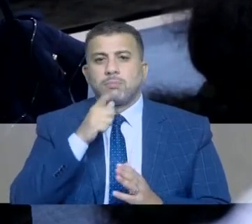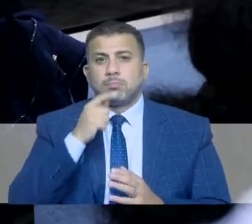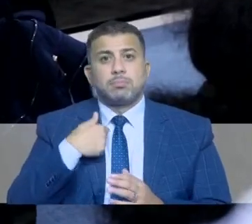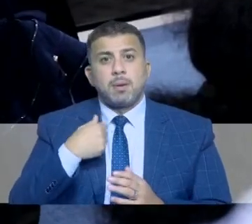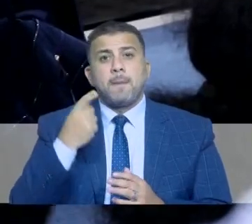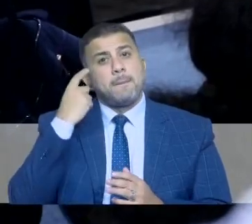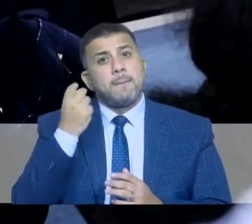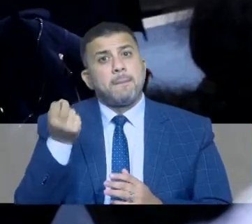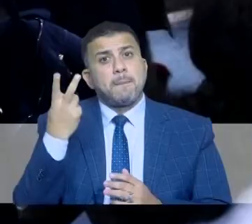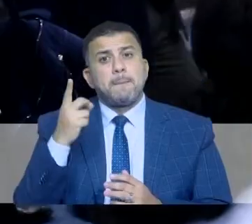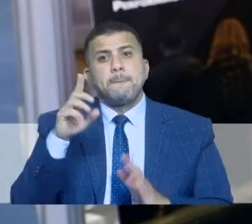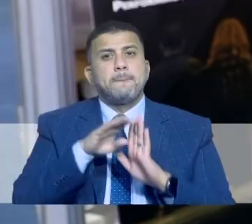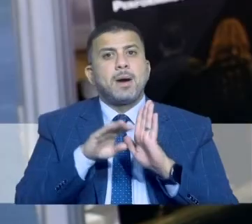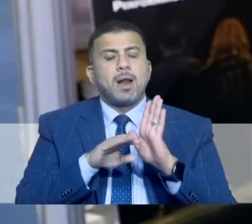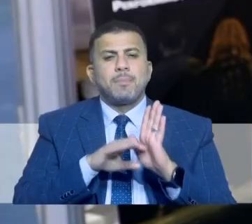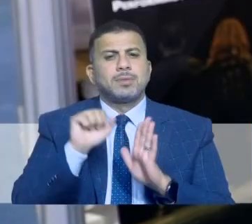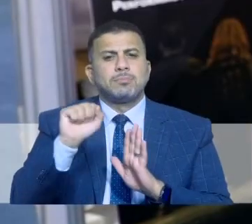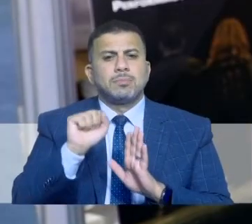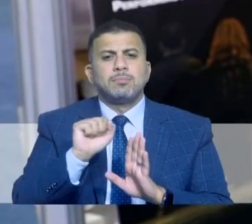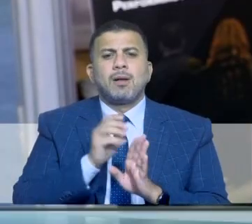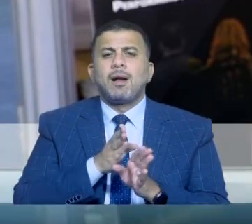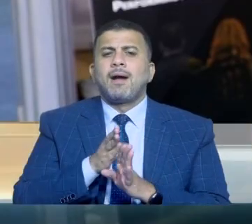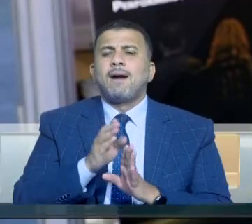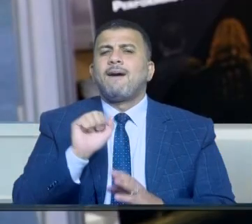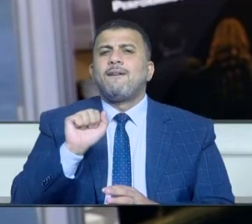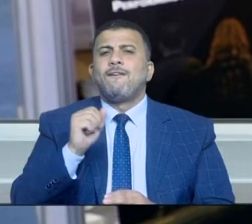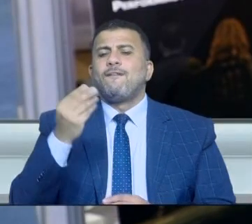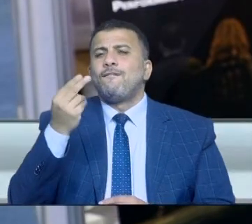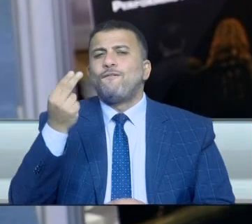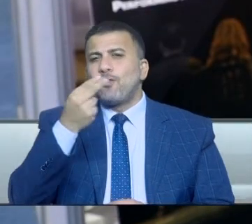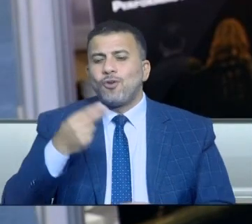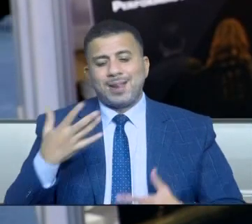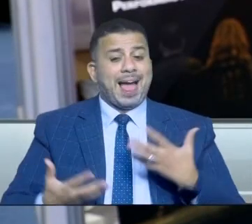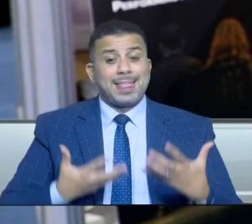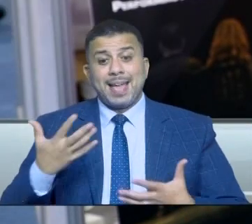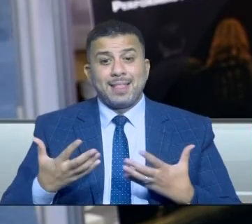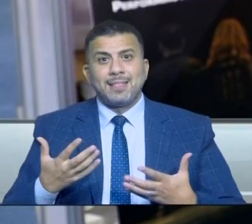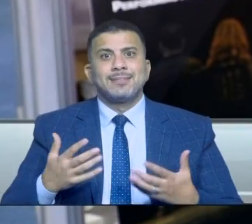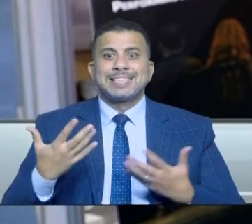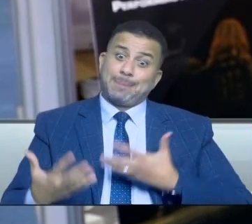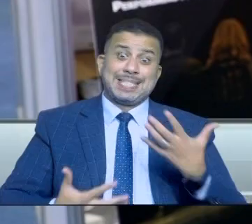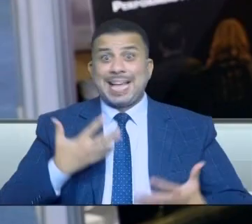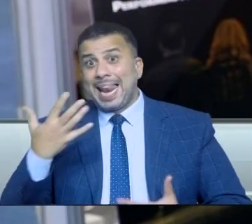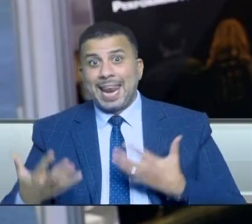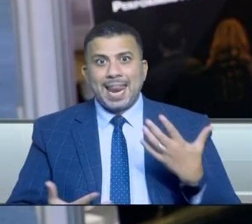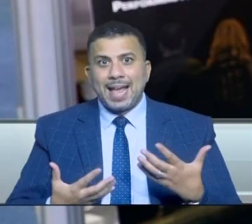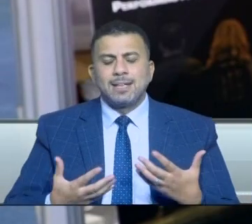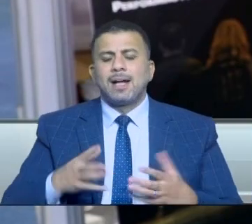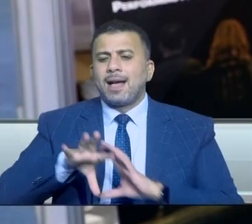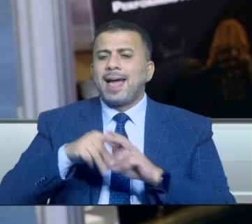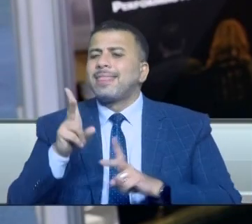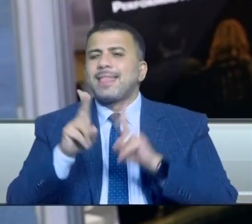نطرح برامج في أي شيء يخص الفنون الأدائية، مثل بكالوريوس في التمثيل، بكالوريوس فنون